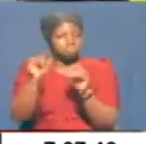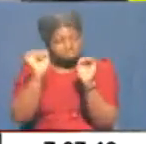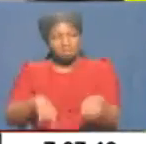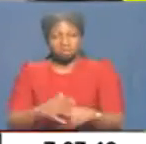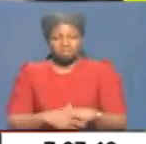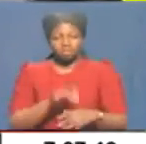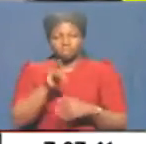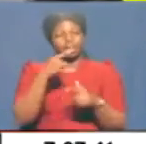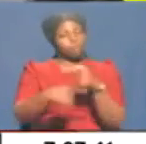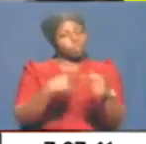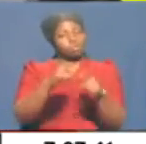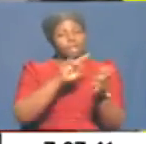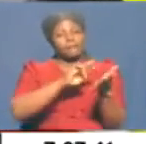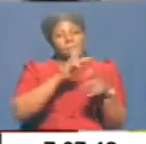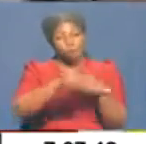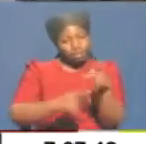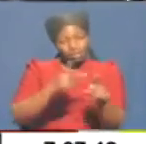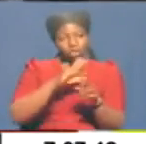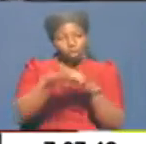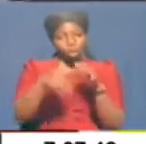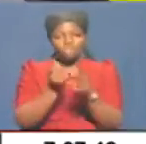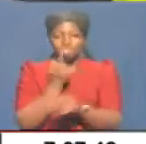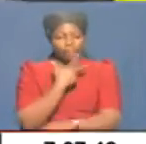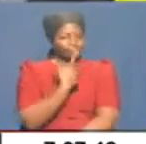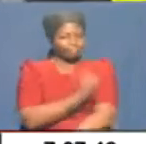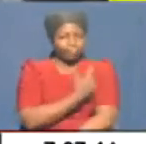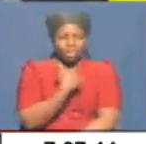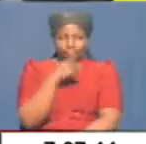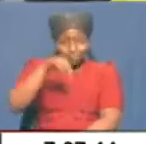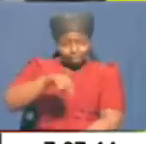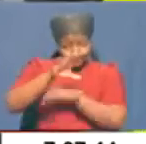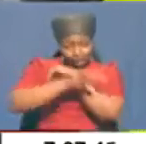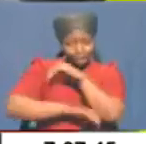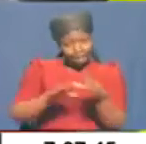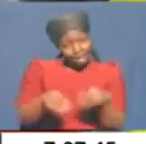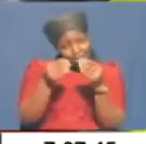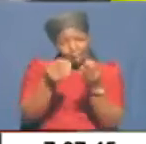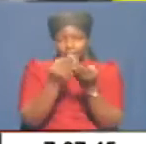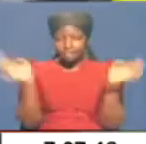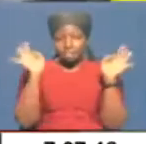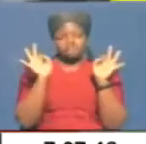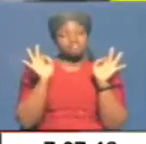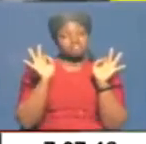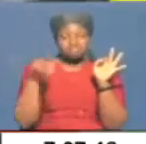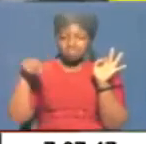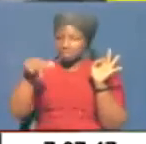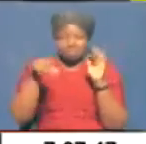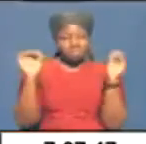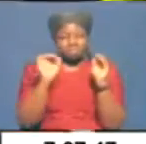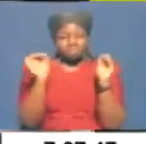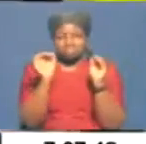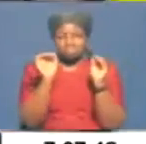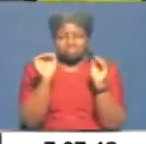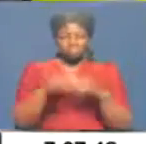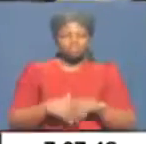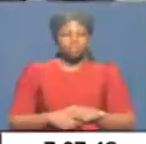the vaccines that we have in this country are offered free of charge to the citizens.